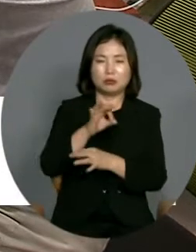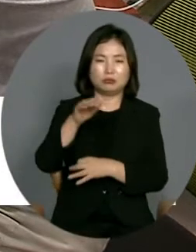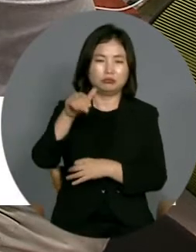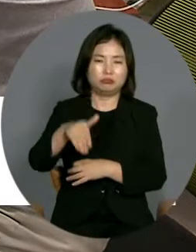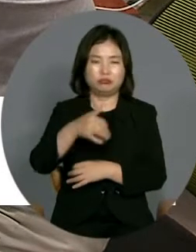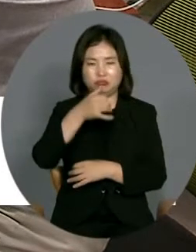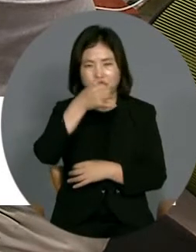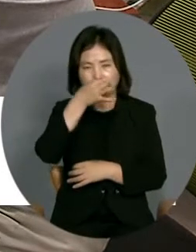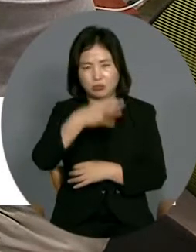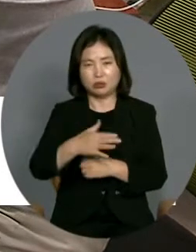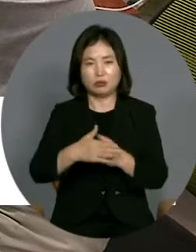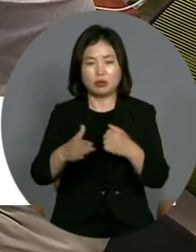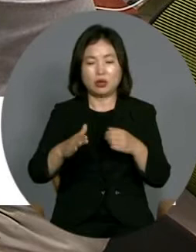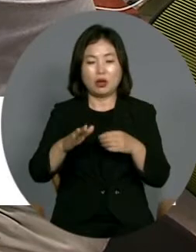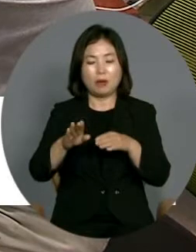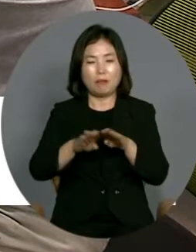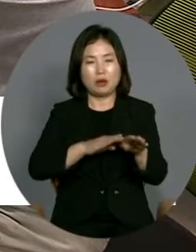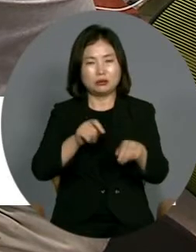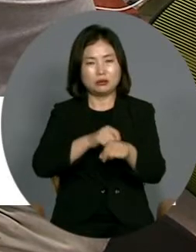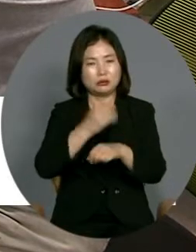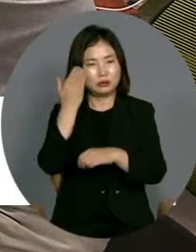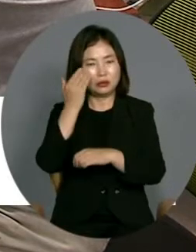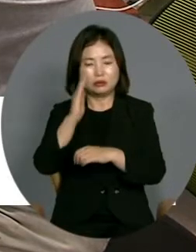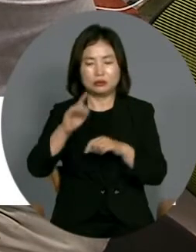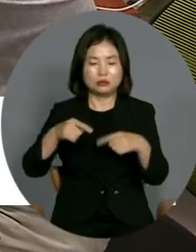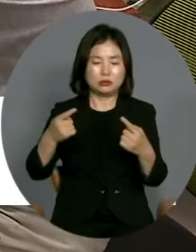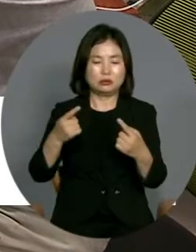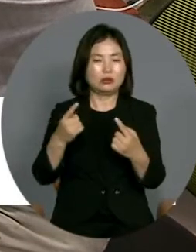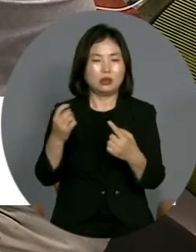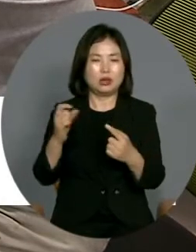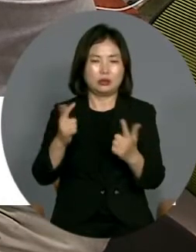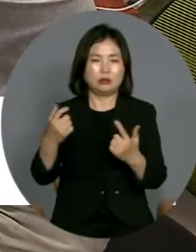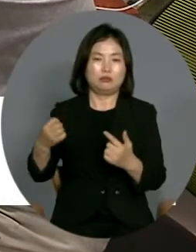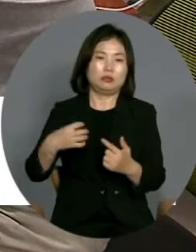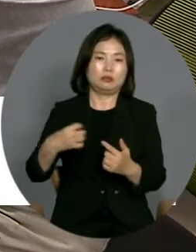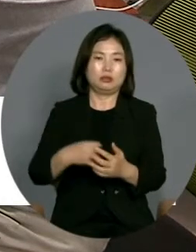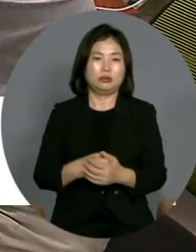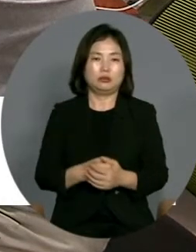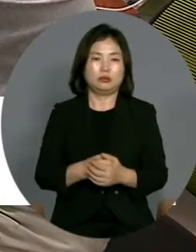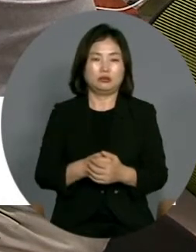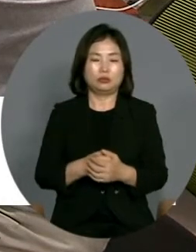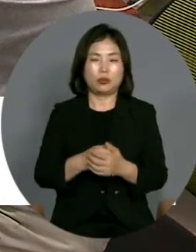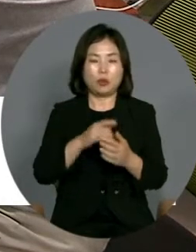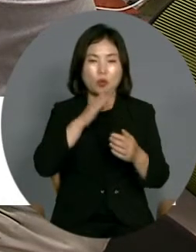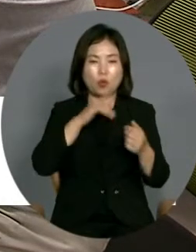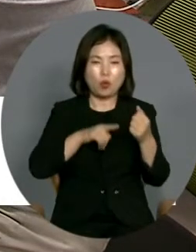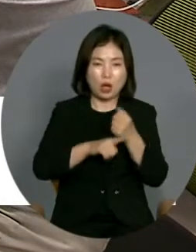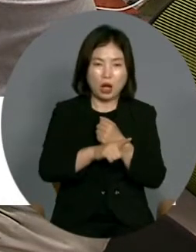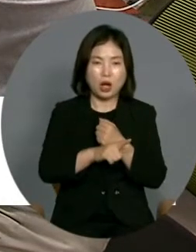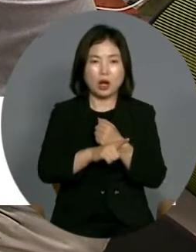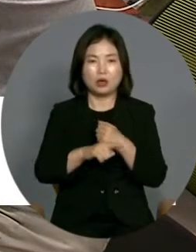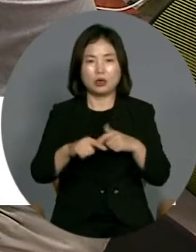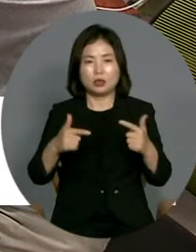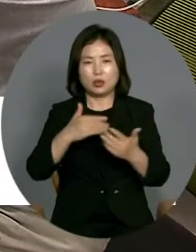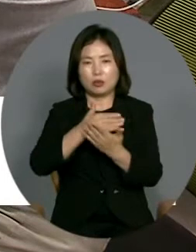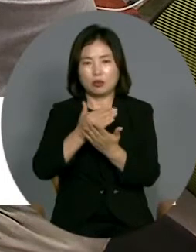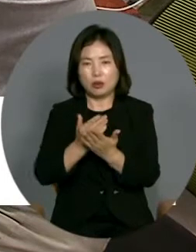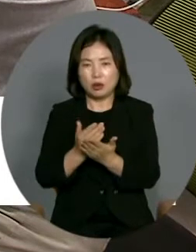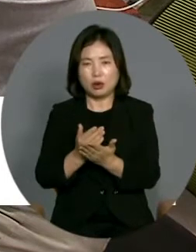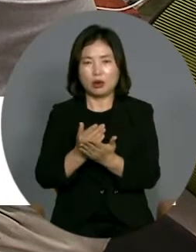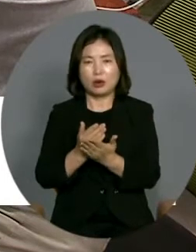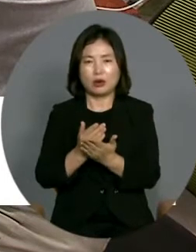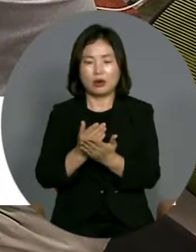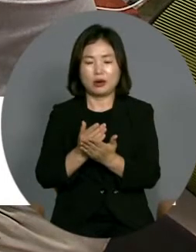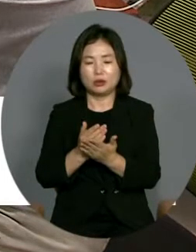힘들어 과학특강은 듣지 않으려고 하는 이야기도 많이 하십니다. 그리고 과학 등 기타 과목들에 대해서는